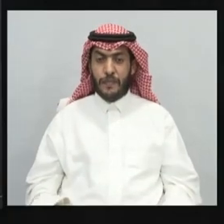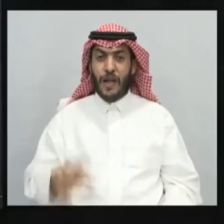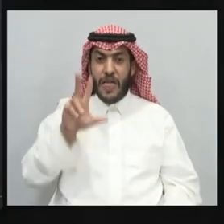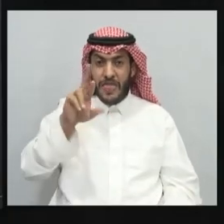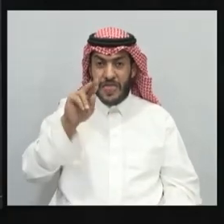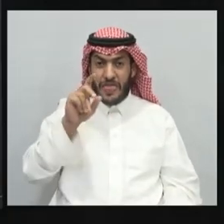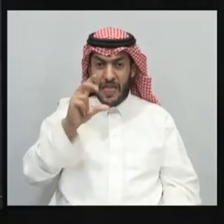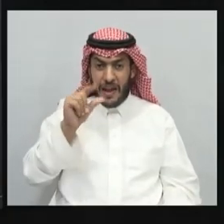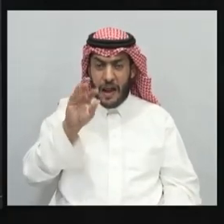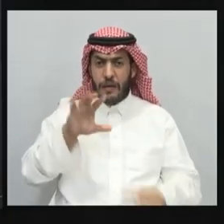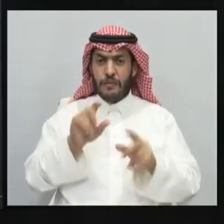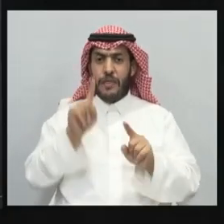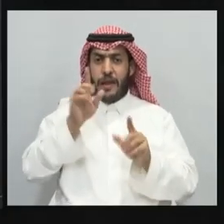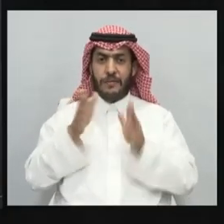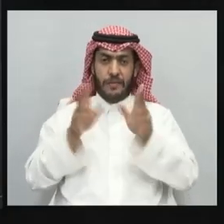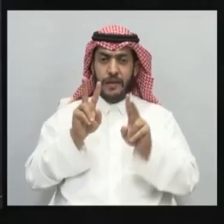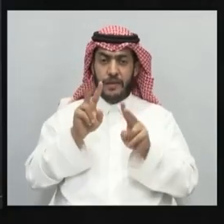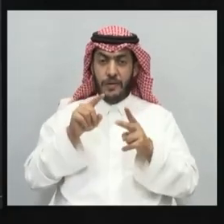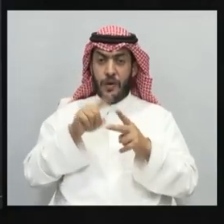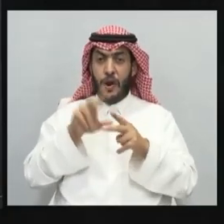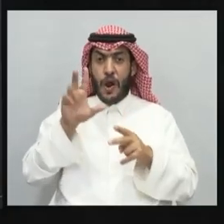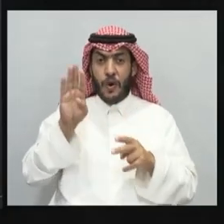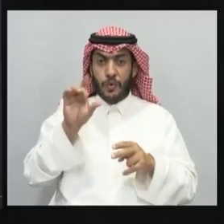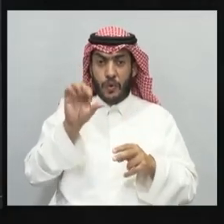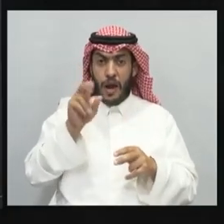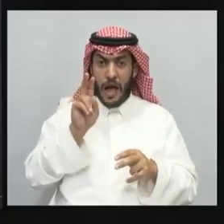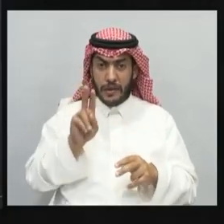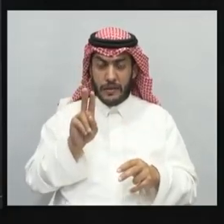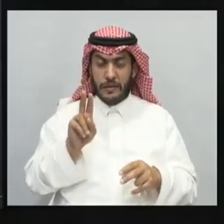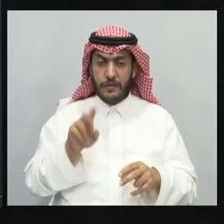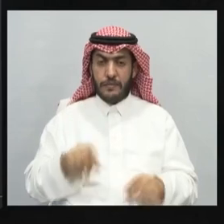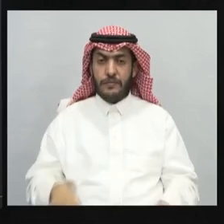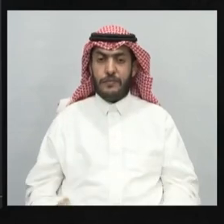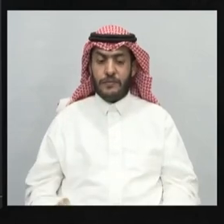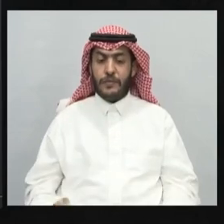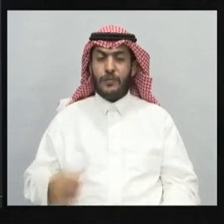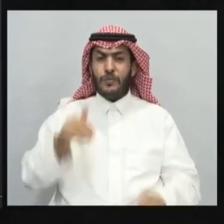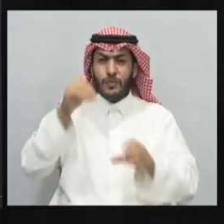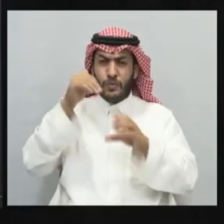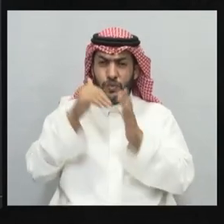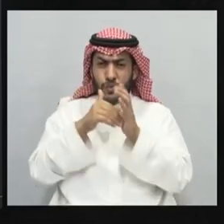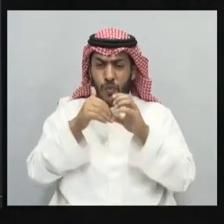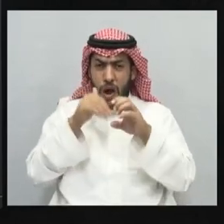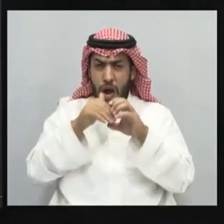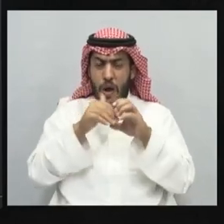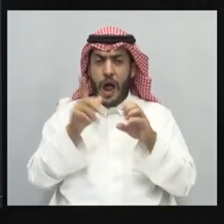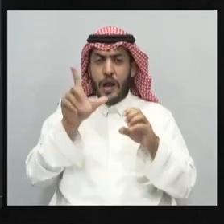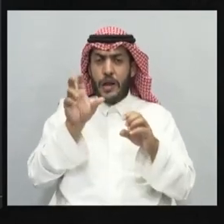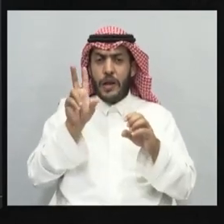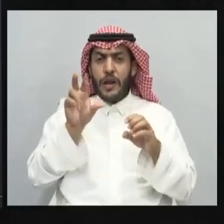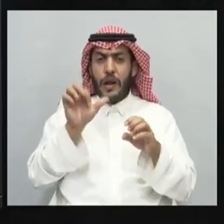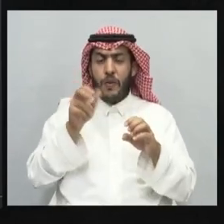الحين تتكون من حاجتين تتكون من الكترونات وجواه هذه الذره